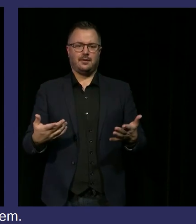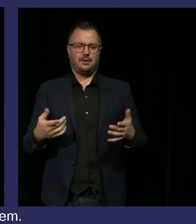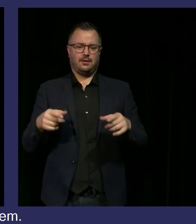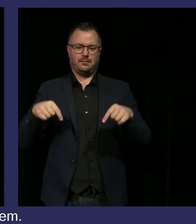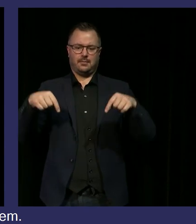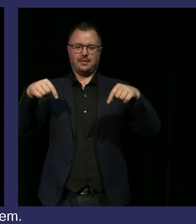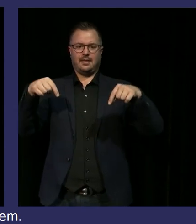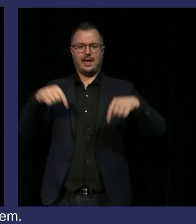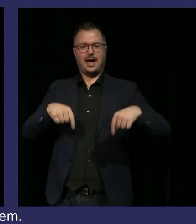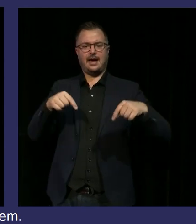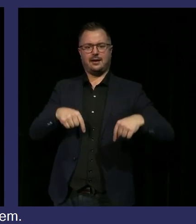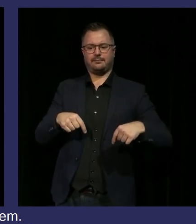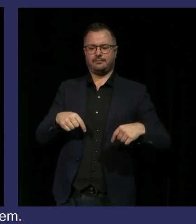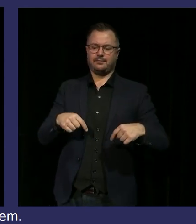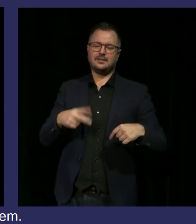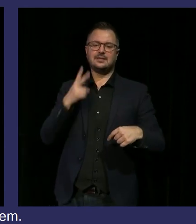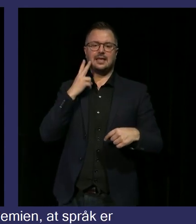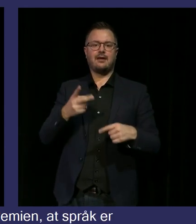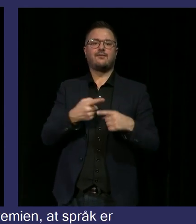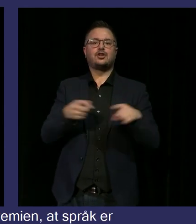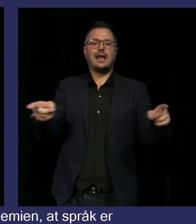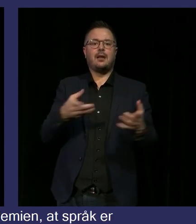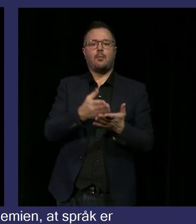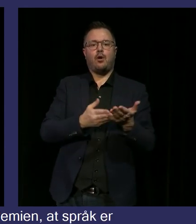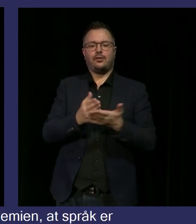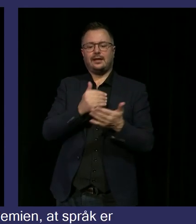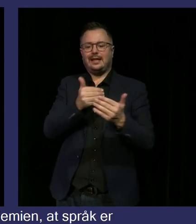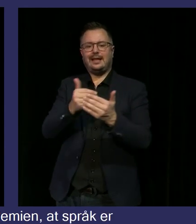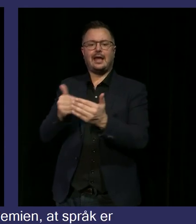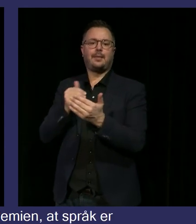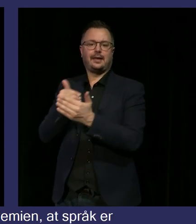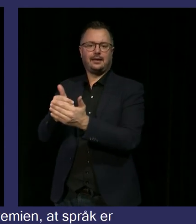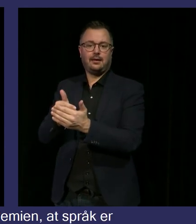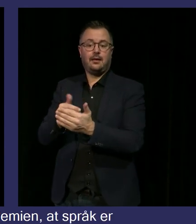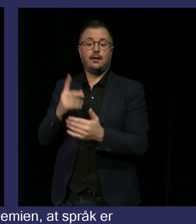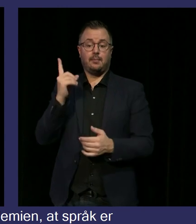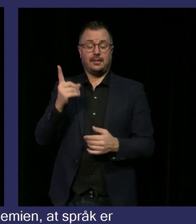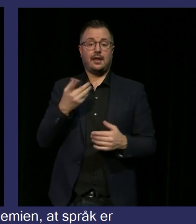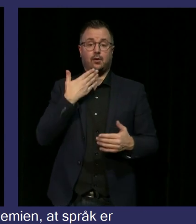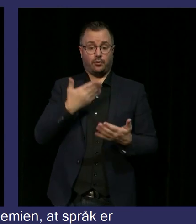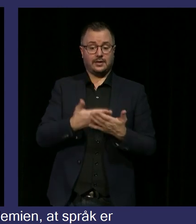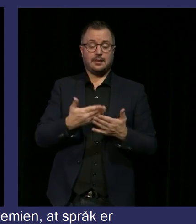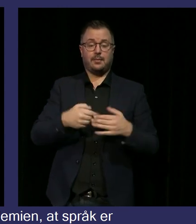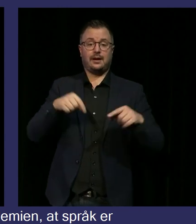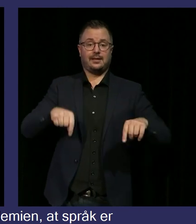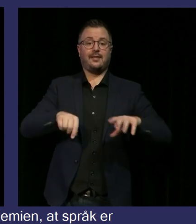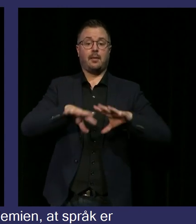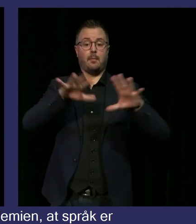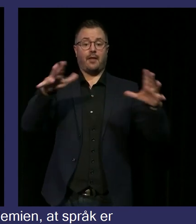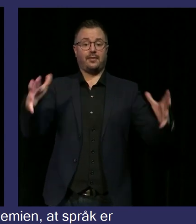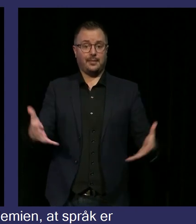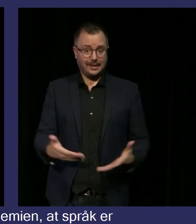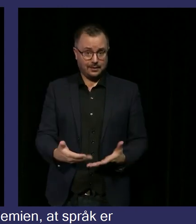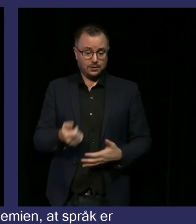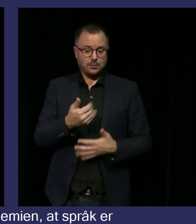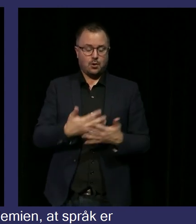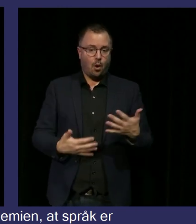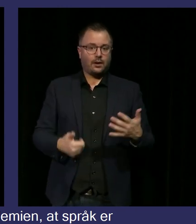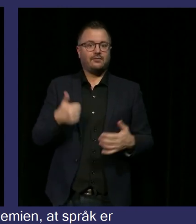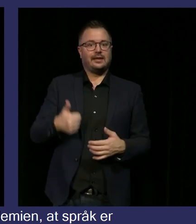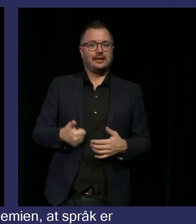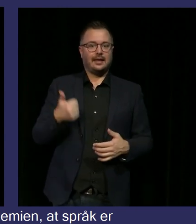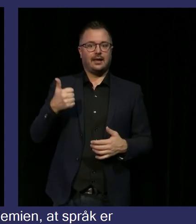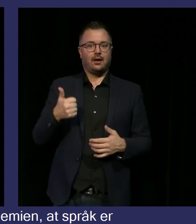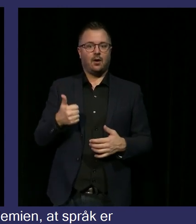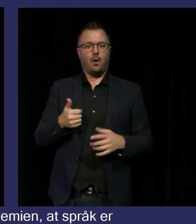gjort ting på veldig ulike måter, men det et godt eksempel denne pandemien på at språk veldig viktig. Og det å nå fram